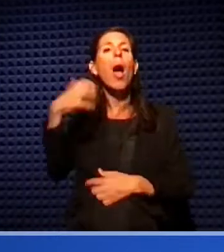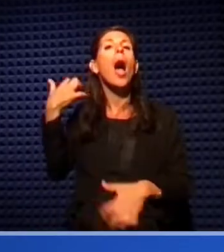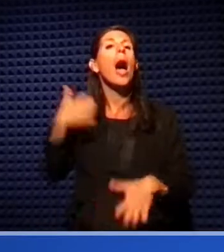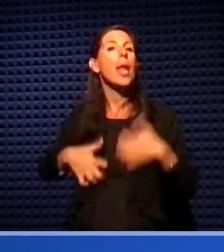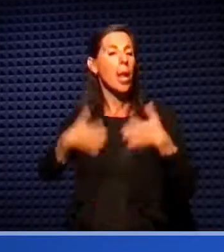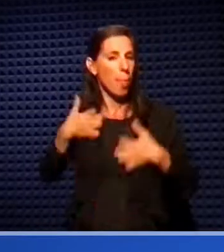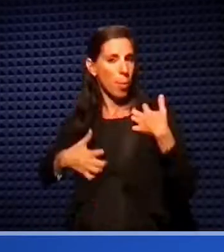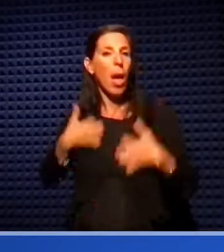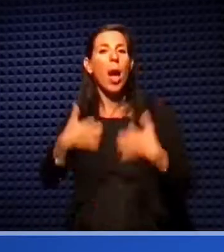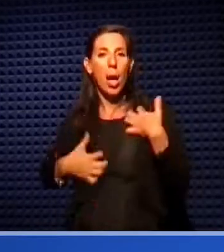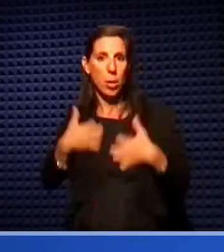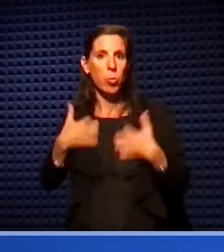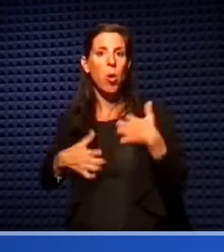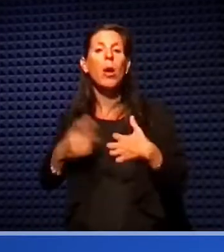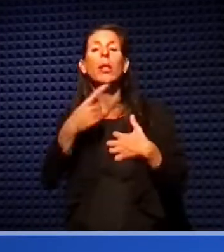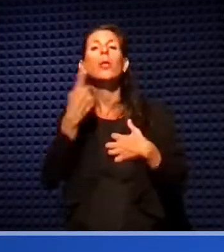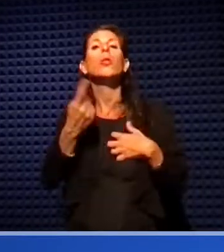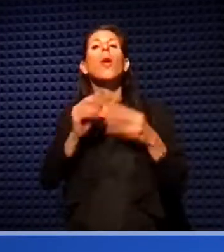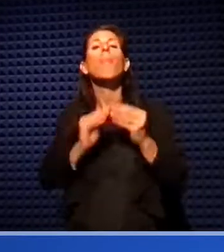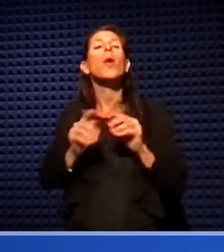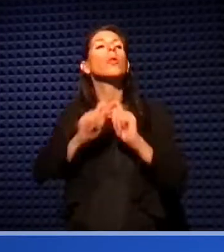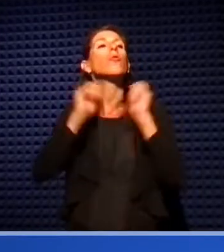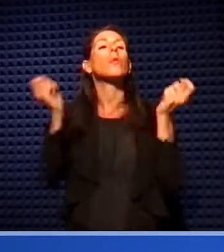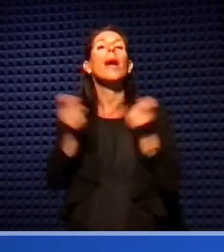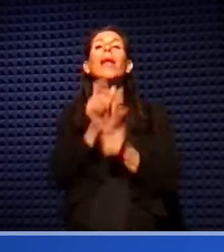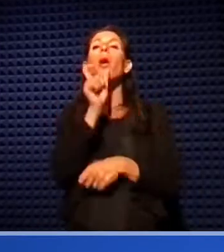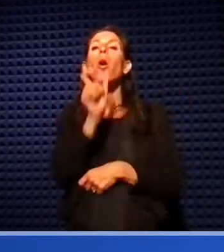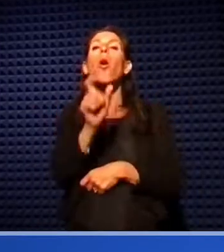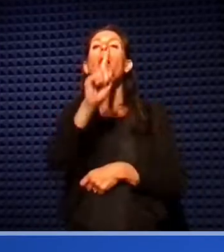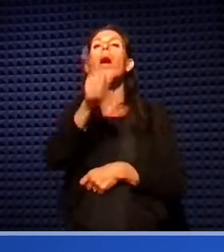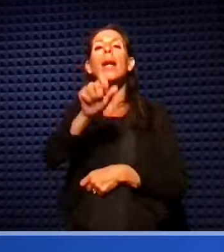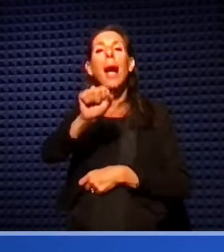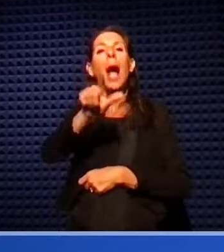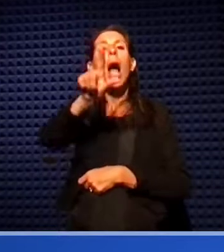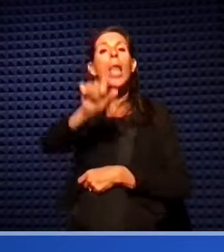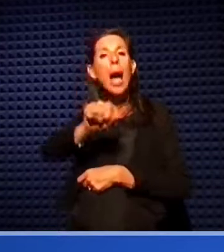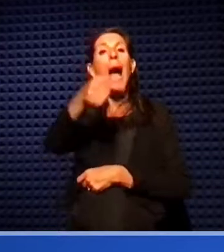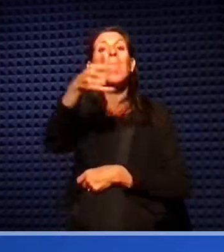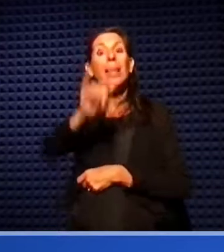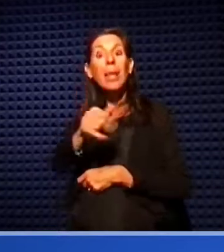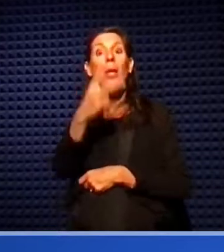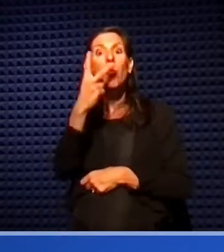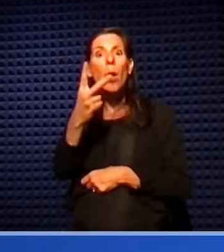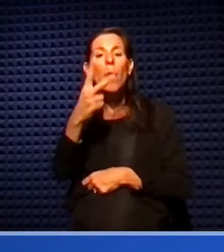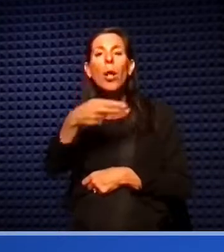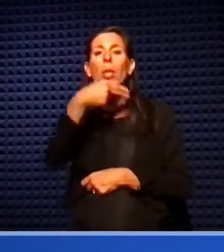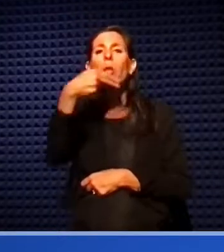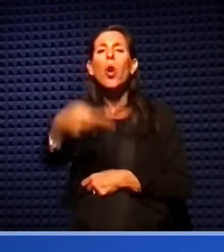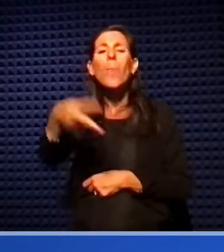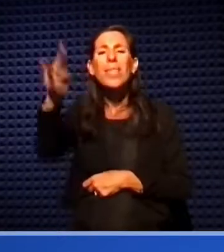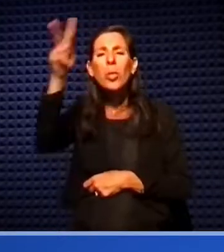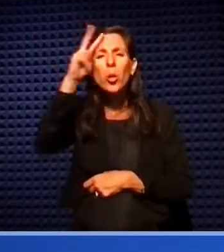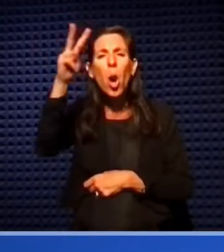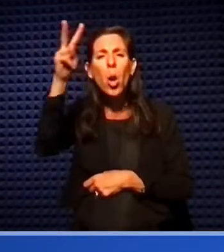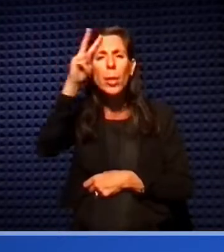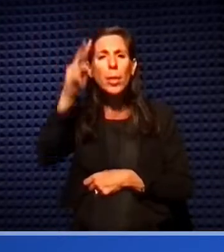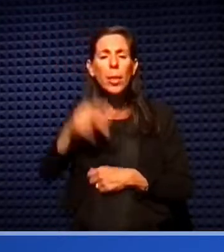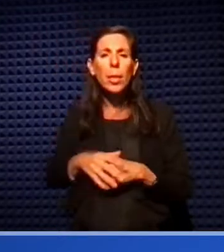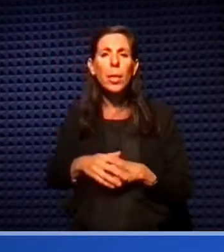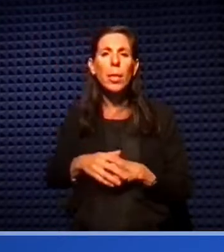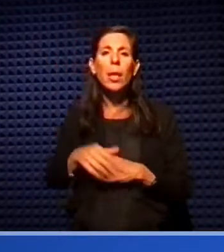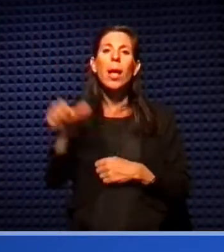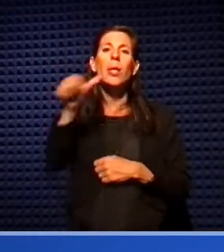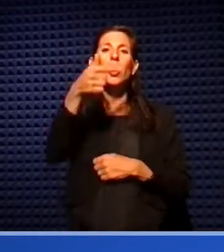እናበልካ ኣይገንሑም እዚ ዝብሎም ዘሎ ደናቑር ኮይኖም ኣይኮነን እንታይ ዳ ከይተረድኦም ነቲ ብዓብዪ ተሓጓዝ ዝተቐበልዎ